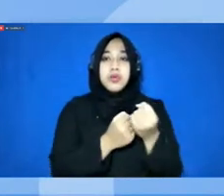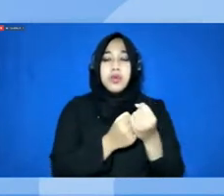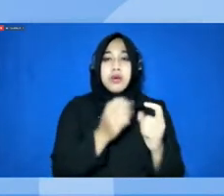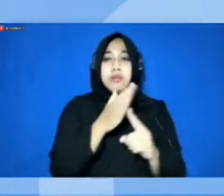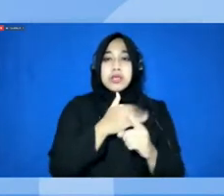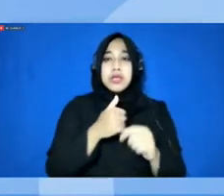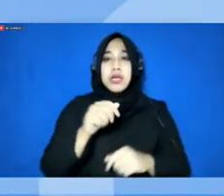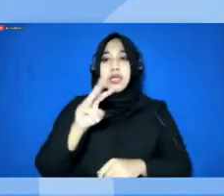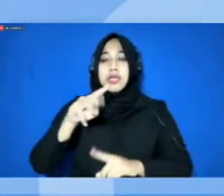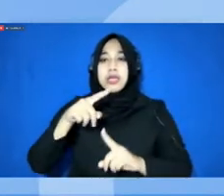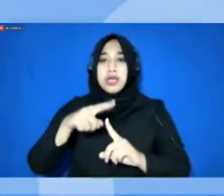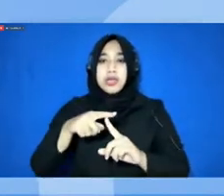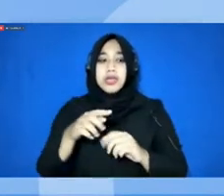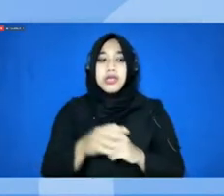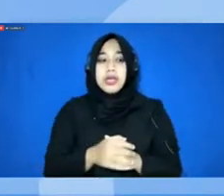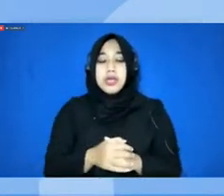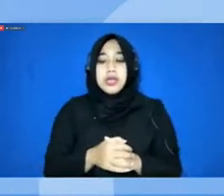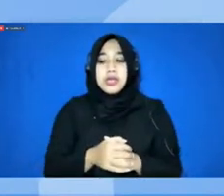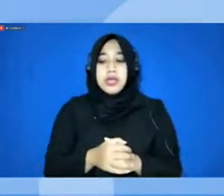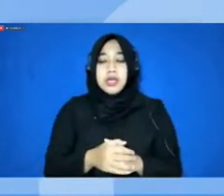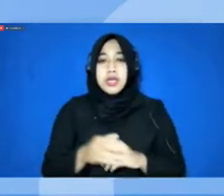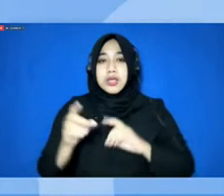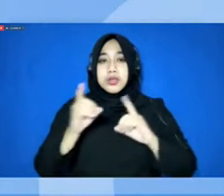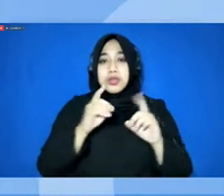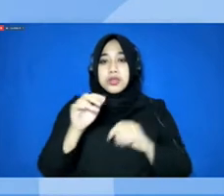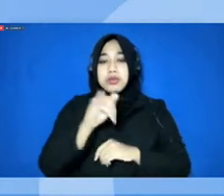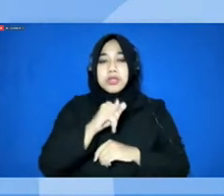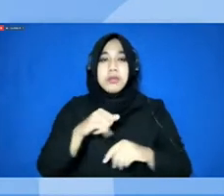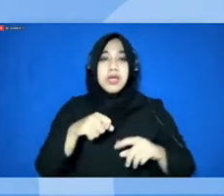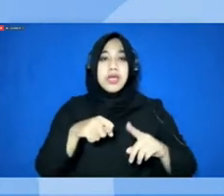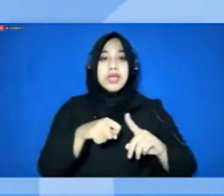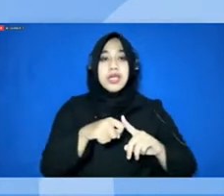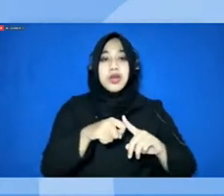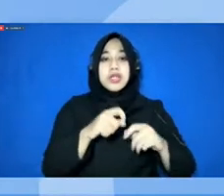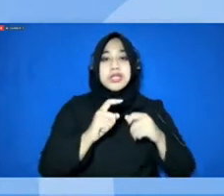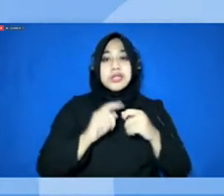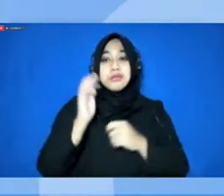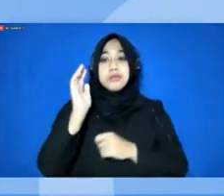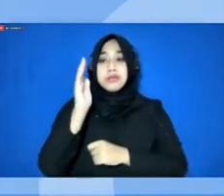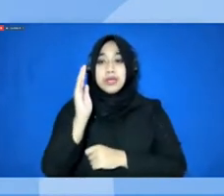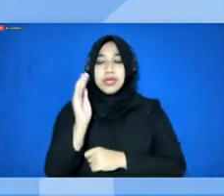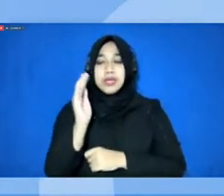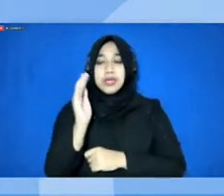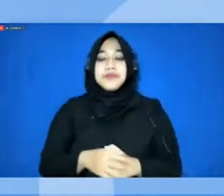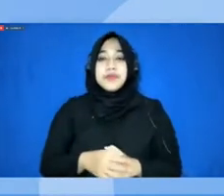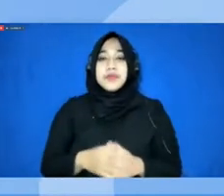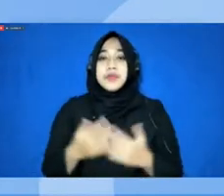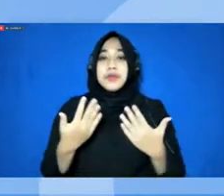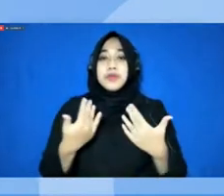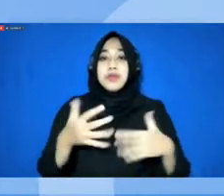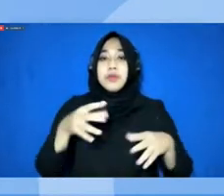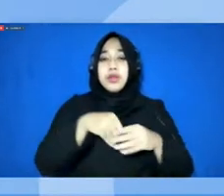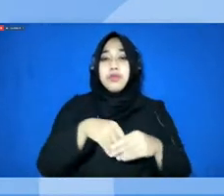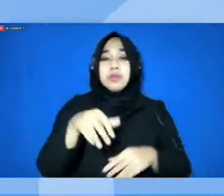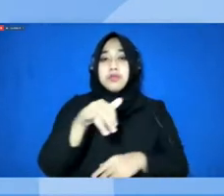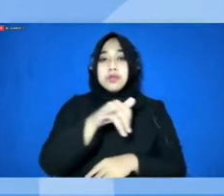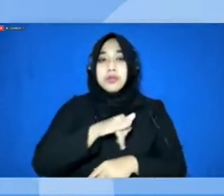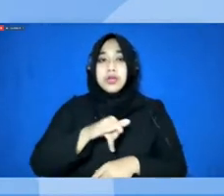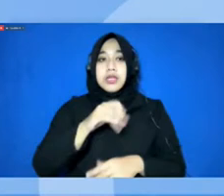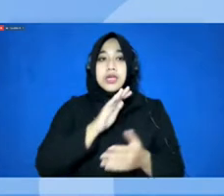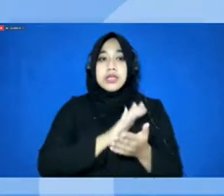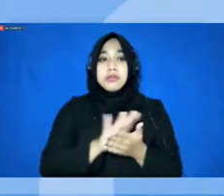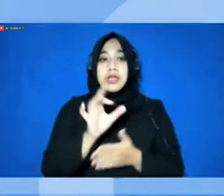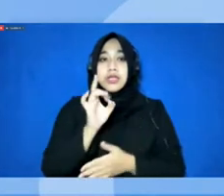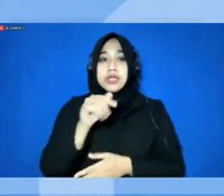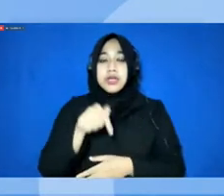3T, yakni sesi panel diskusi bersama keynote speaker dan para pembicara yang sudah bergabung bersama kita pada kesempatan siang